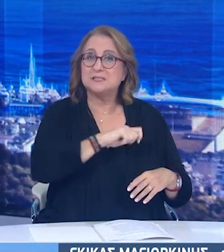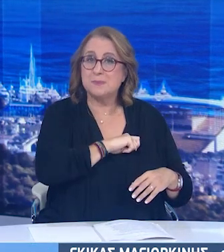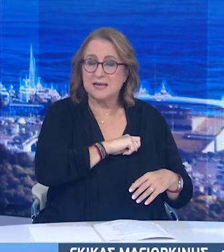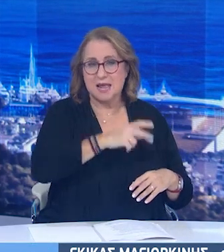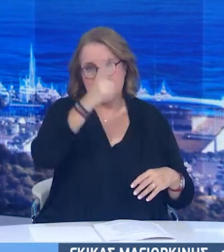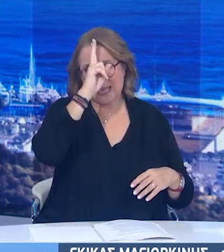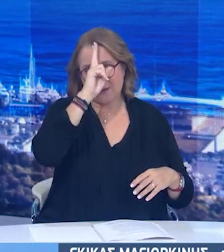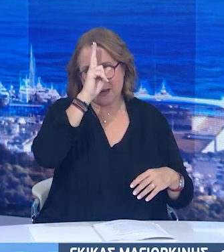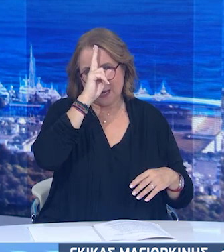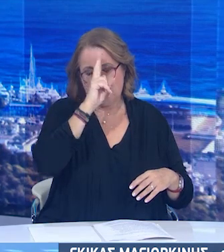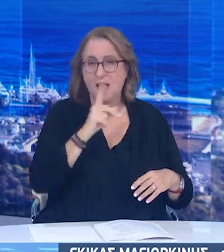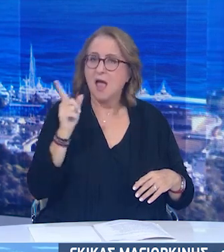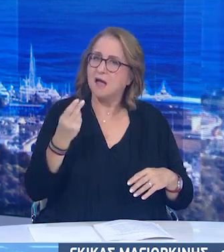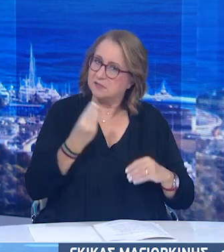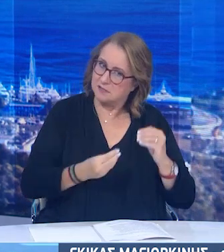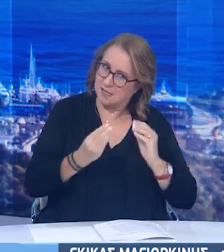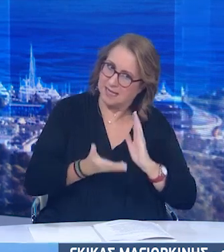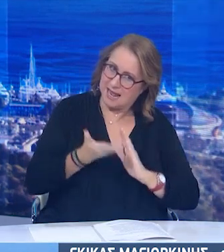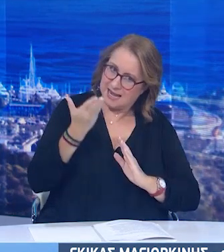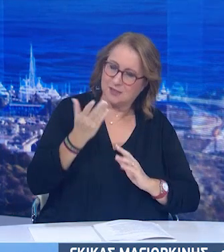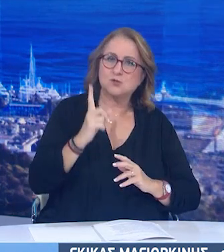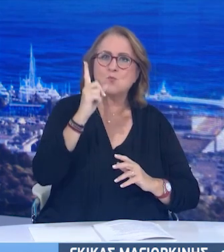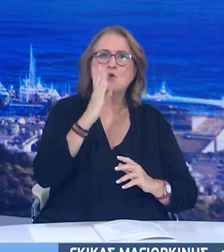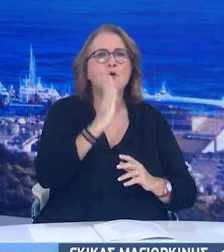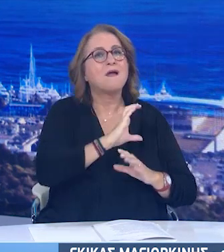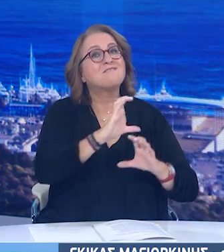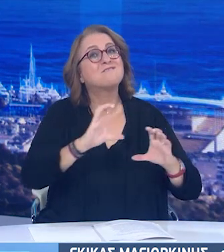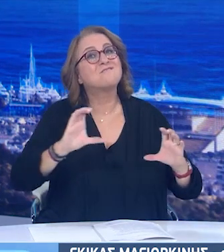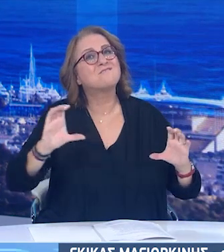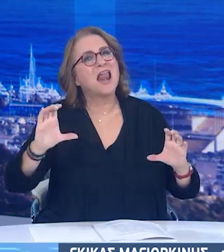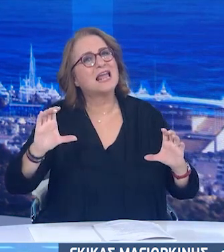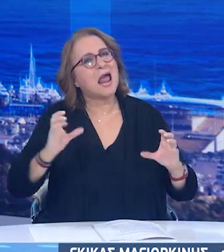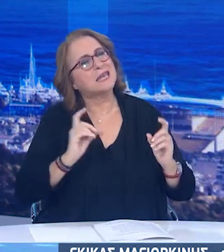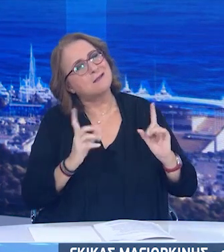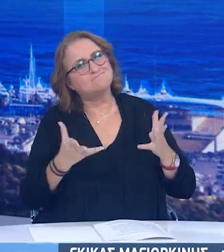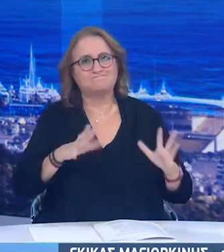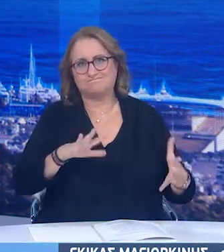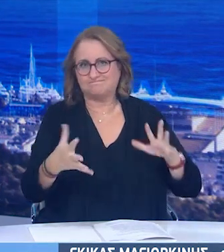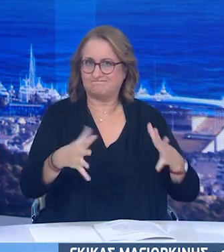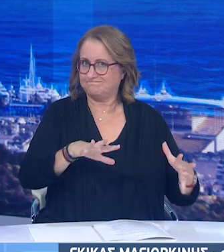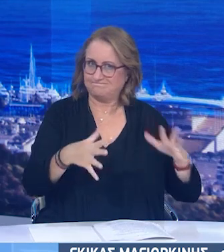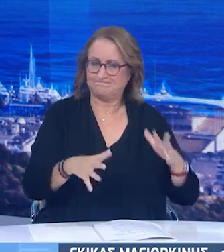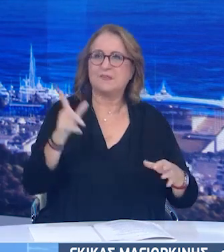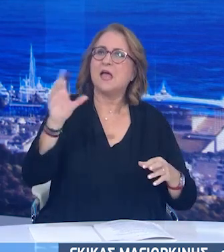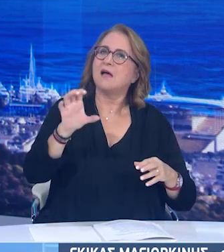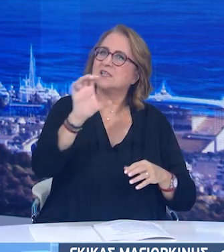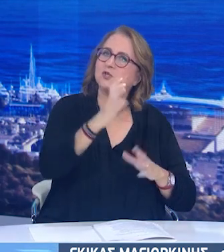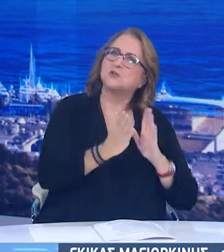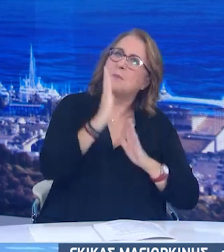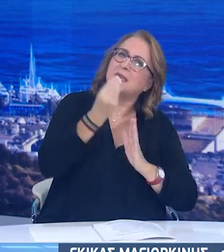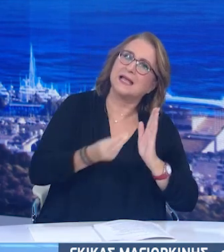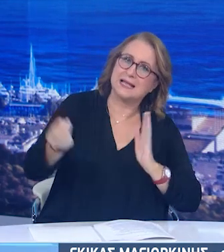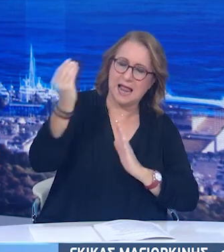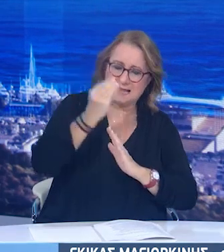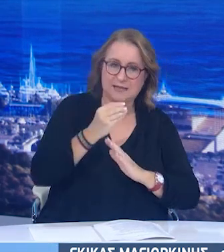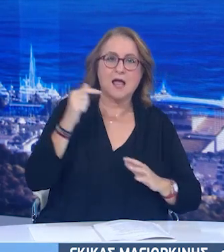σημαντική επιδείνωση παρατηρείται στις περισσότερες βαλκανικές χώρες. Στην Ελλάδα τώρα, με βάση τα στοιχεία που δημοσιεύει ο ΕΟΔΗ την τελευταία